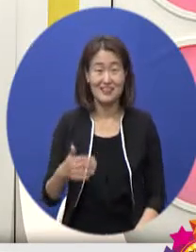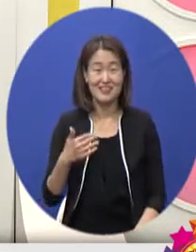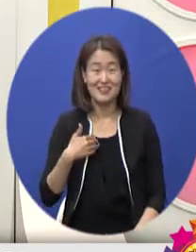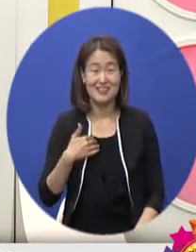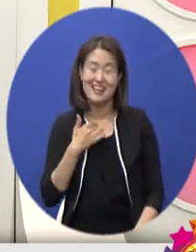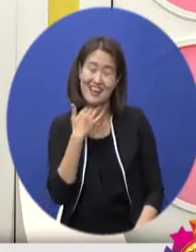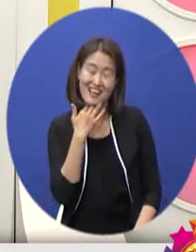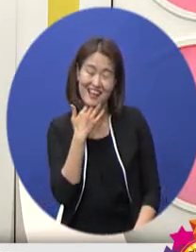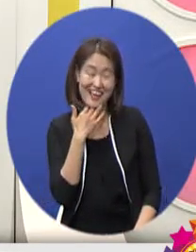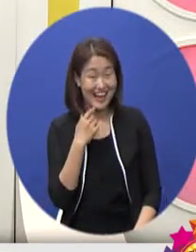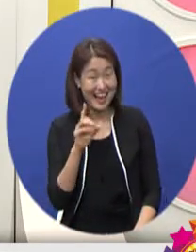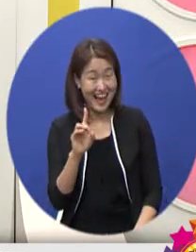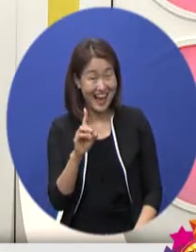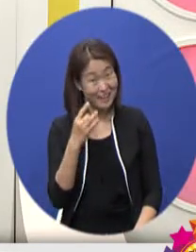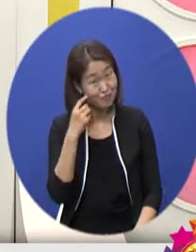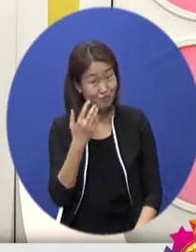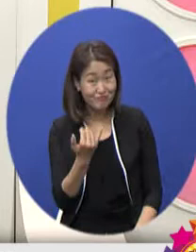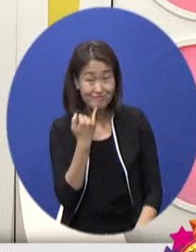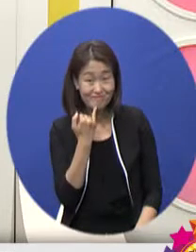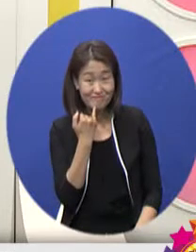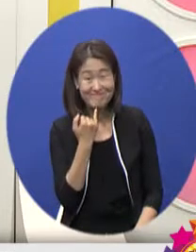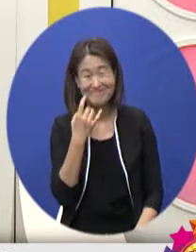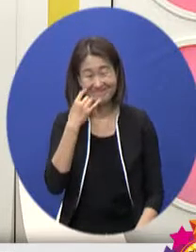연세 한번 여쭤봐도 될까요?